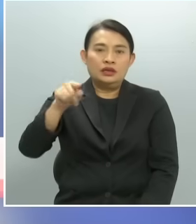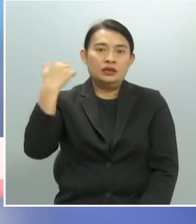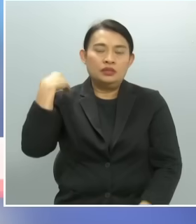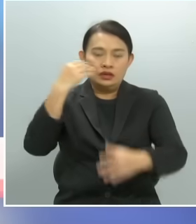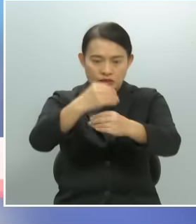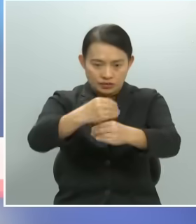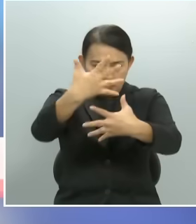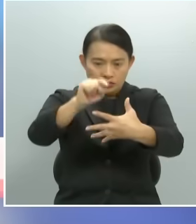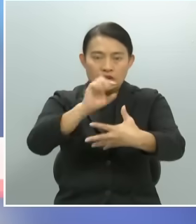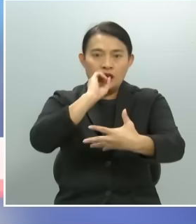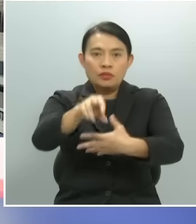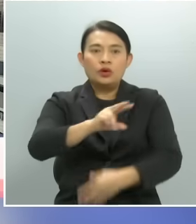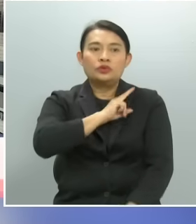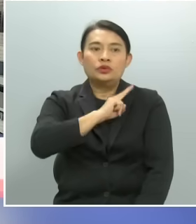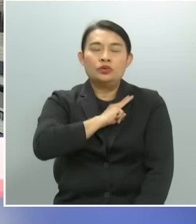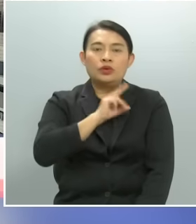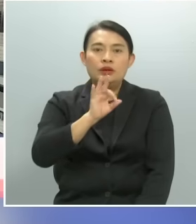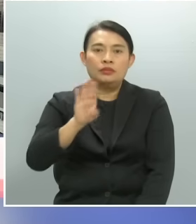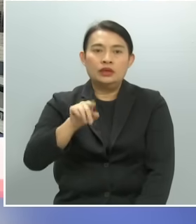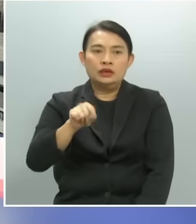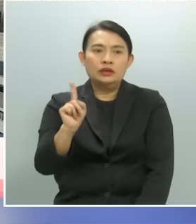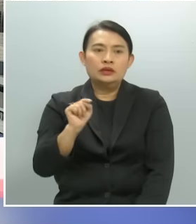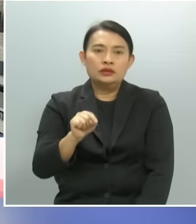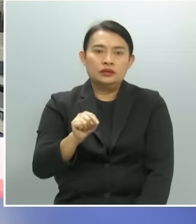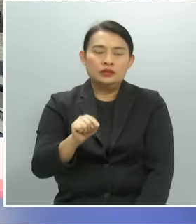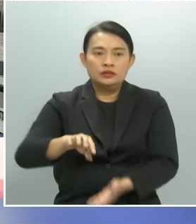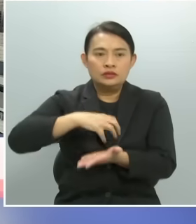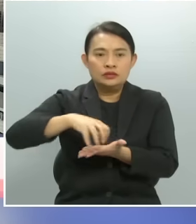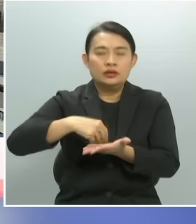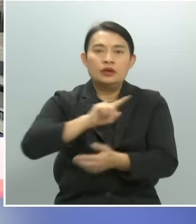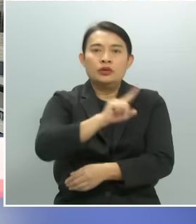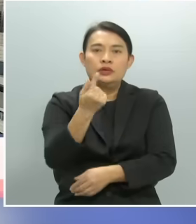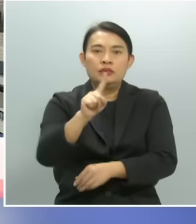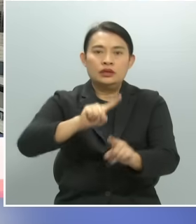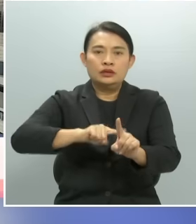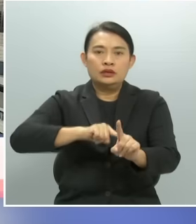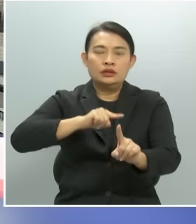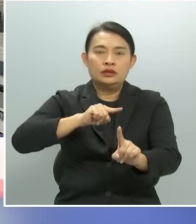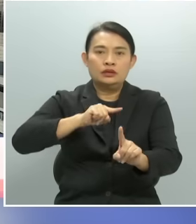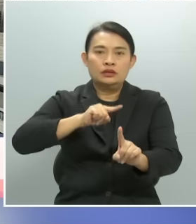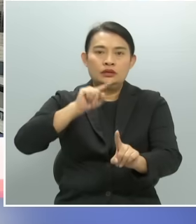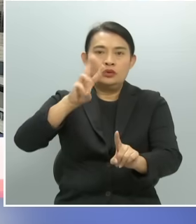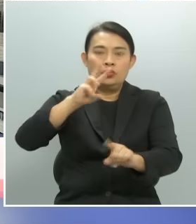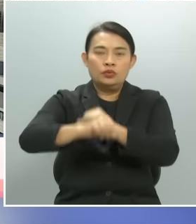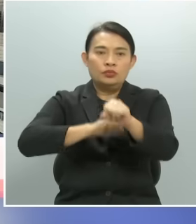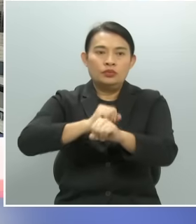เรื่องราวผ่าน Facebookส่วนตัวนะครับในทำนองที่ว่าเมื่อวันที่ 11มิถุนายนปี 61